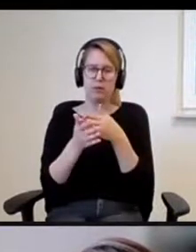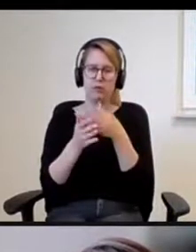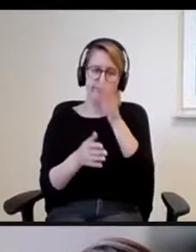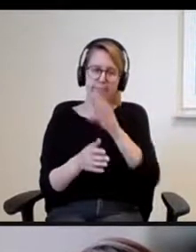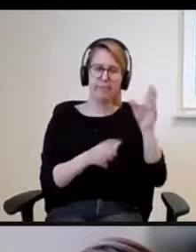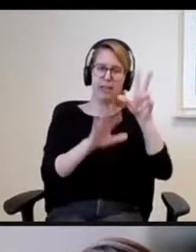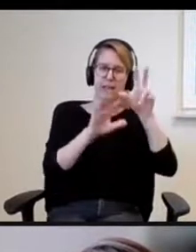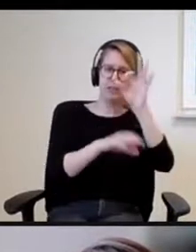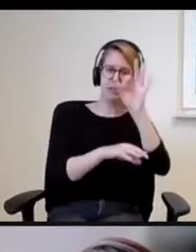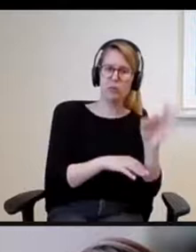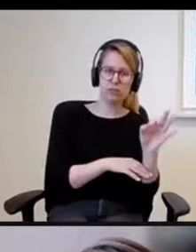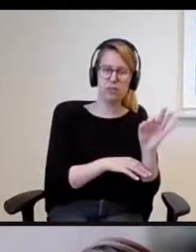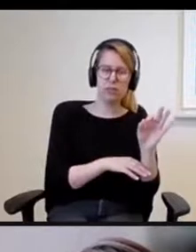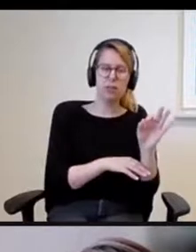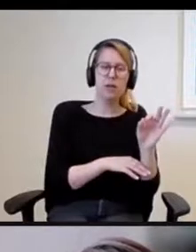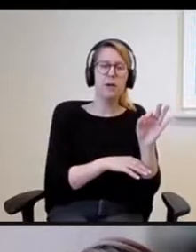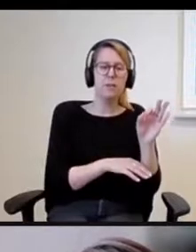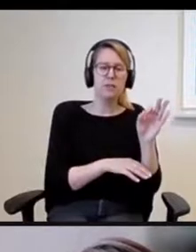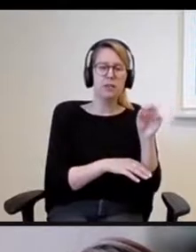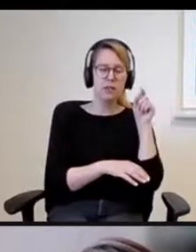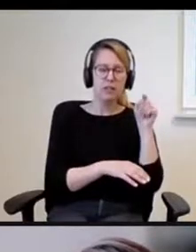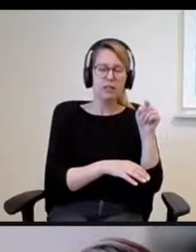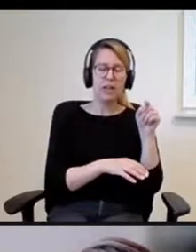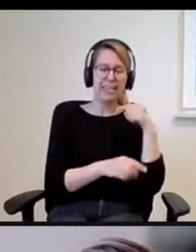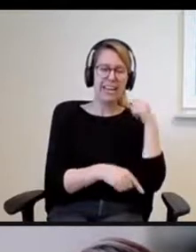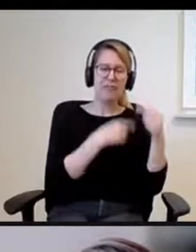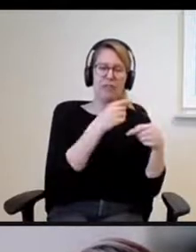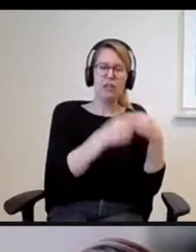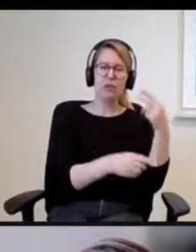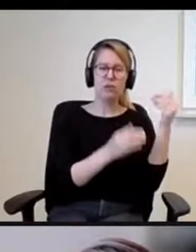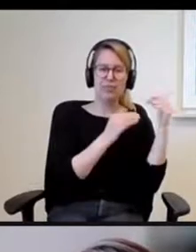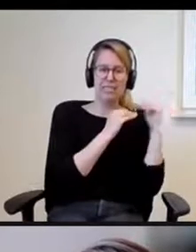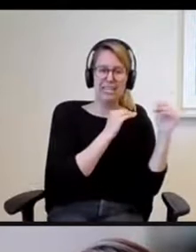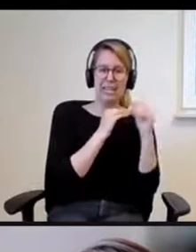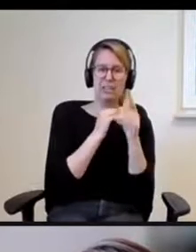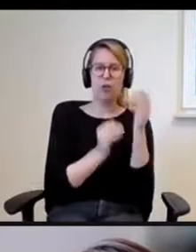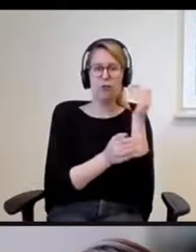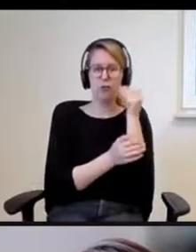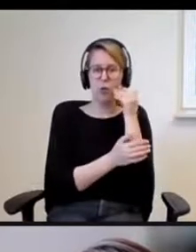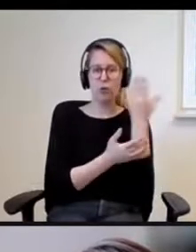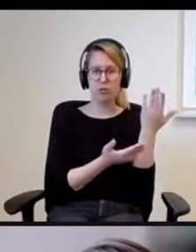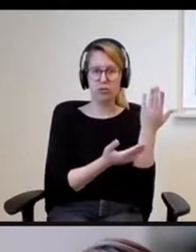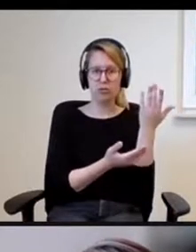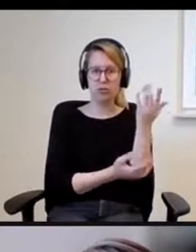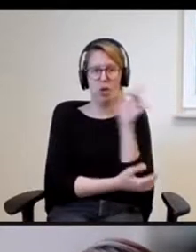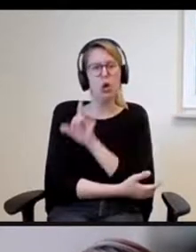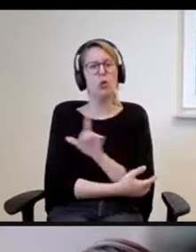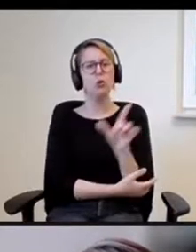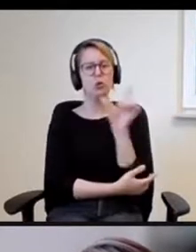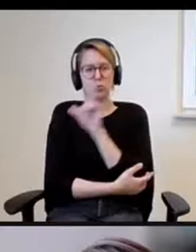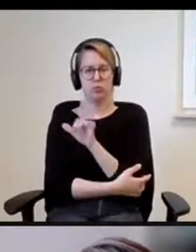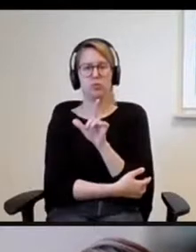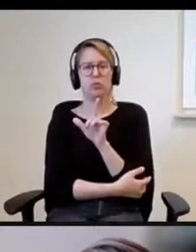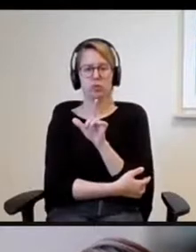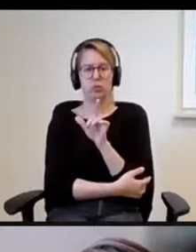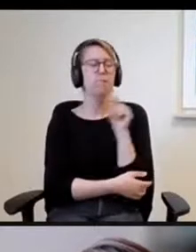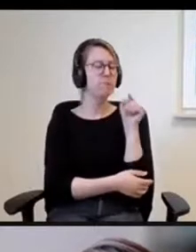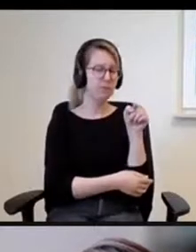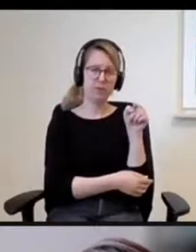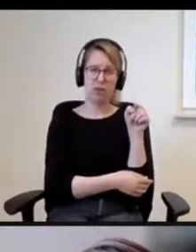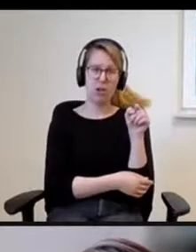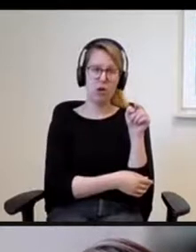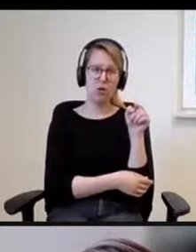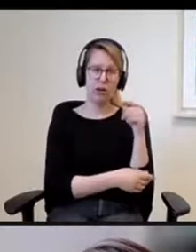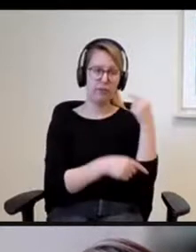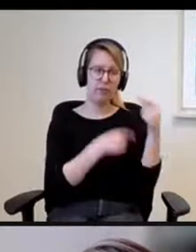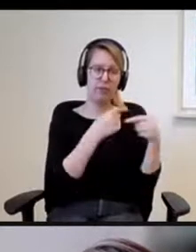Entwicklungsländern wohnen oder Länder wohnen, wo es eben noch nicht so gut geht. Am Lützburg ist auch ein Akteur an der